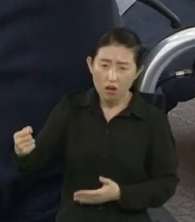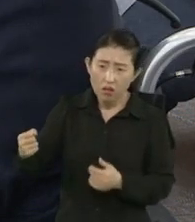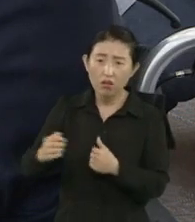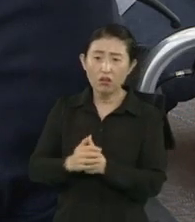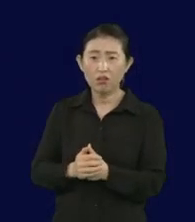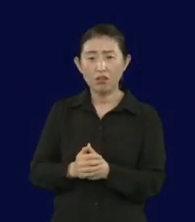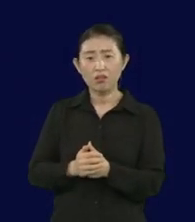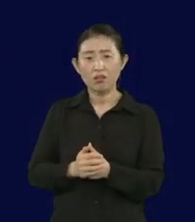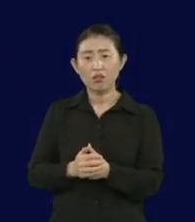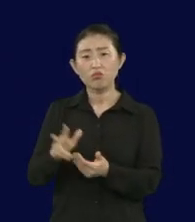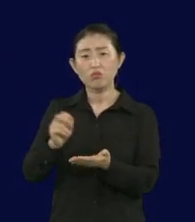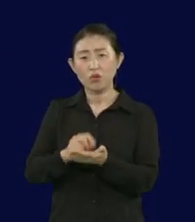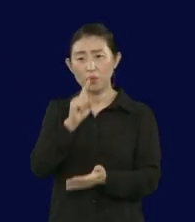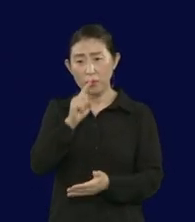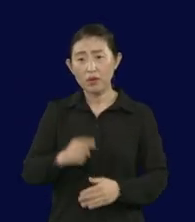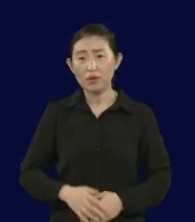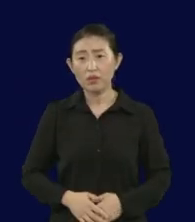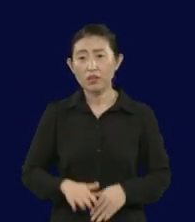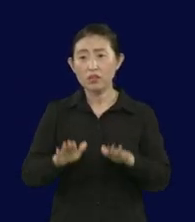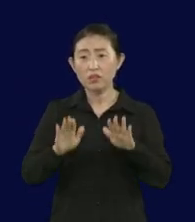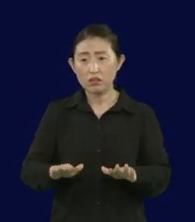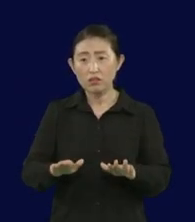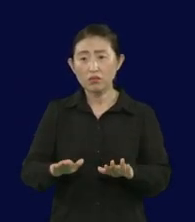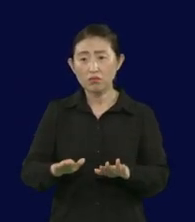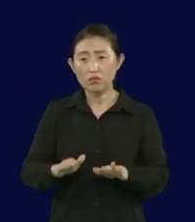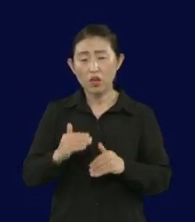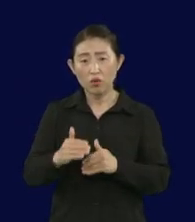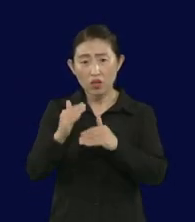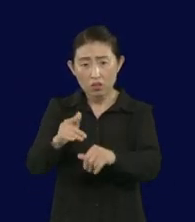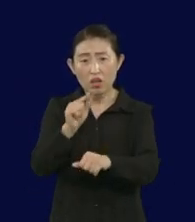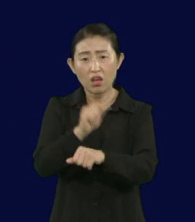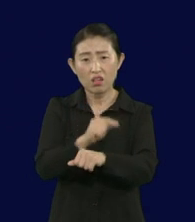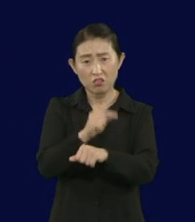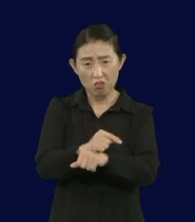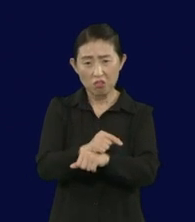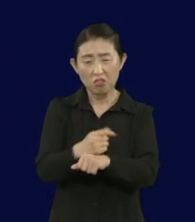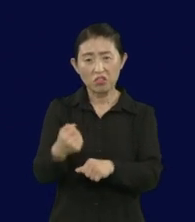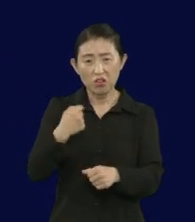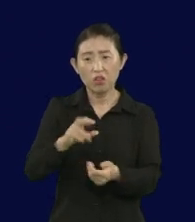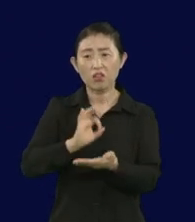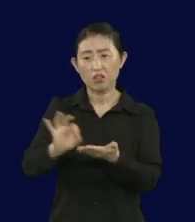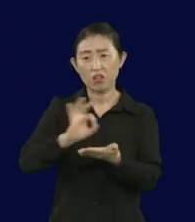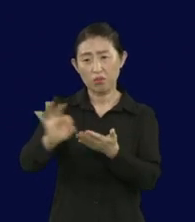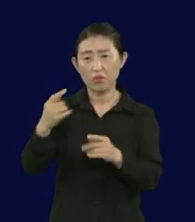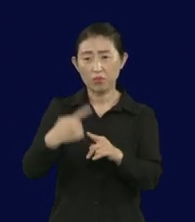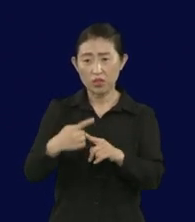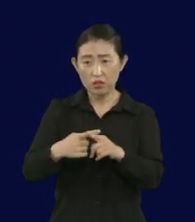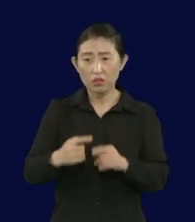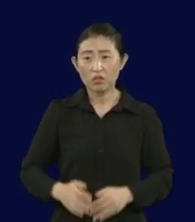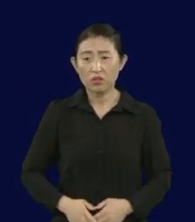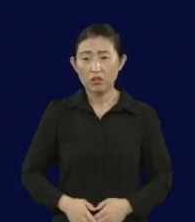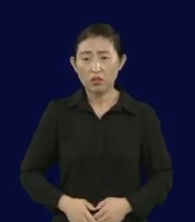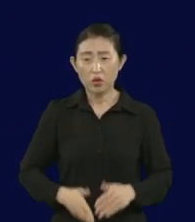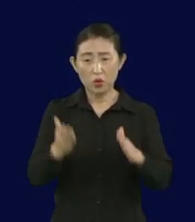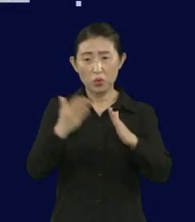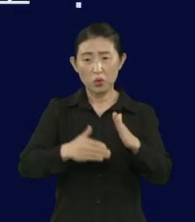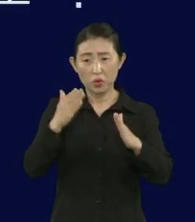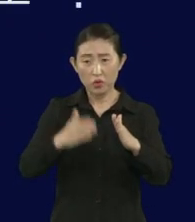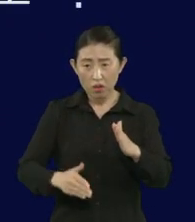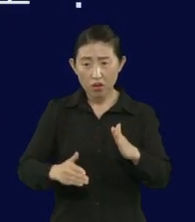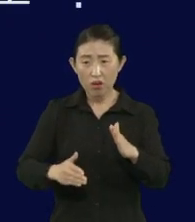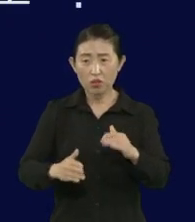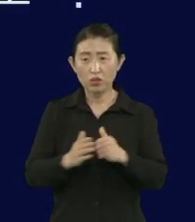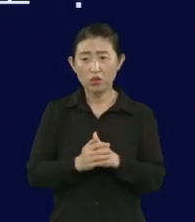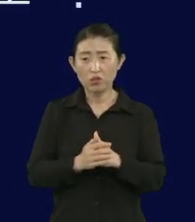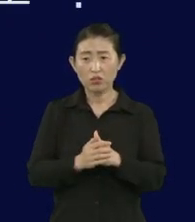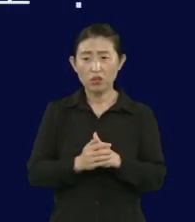지적했습니다. 과정 자체가 행정력 낭비인 거잖아요. 그 어떤 결정이 난다 하더라도 공모라는 게 100% 객관적이고 완벽한 게